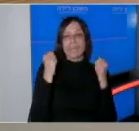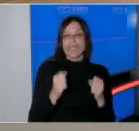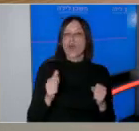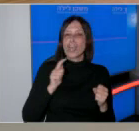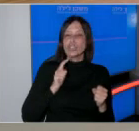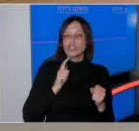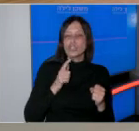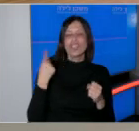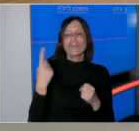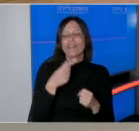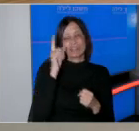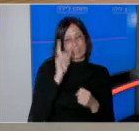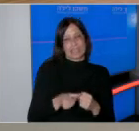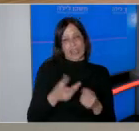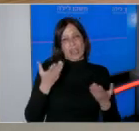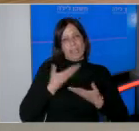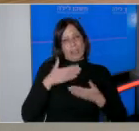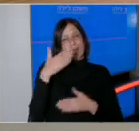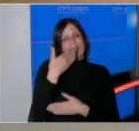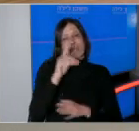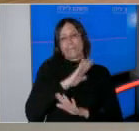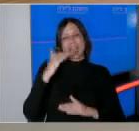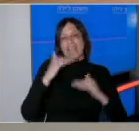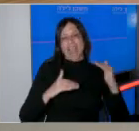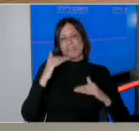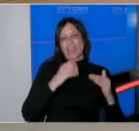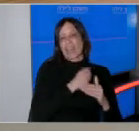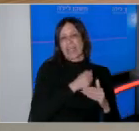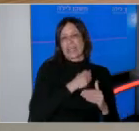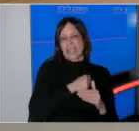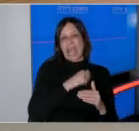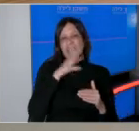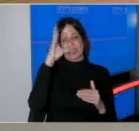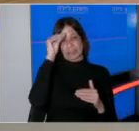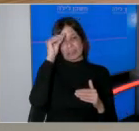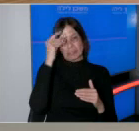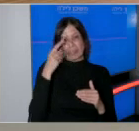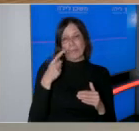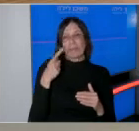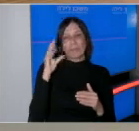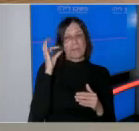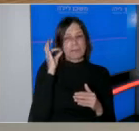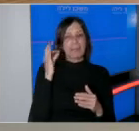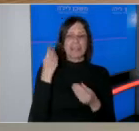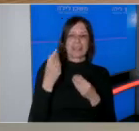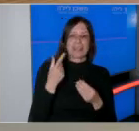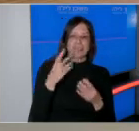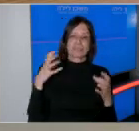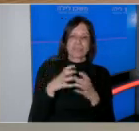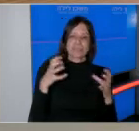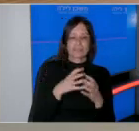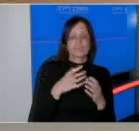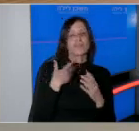מגיע לכל אזרח ואזרחית במדינה, ללא הבדל דת, גזע ומין. הבטחות של ייצוג,